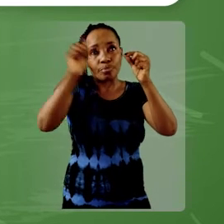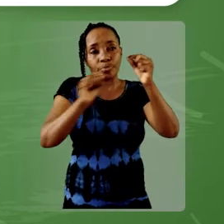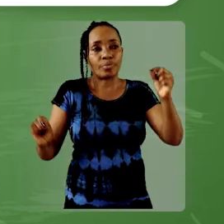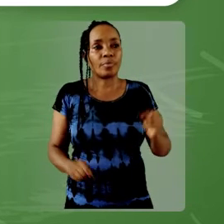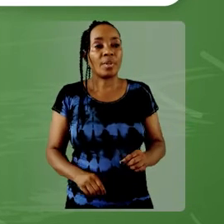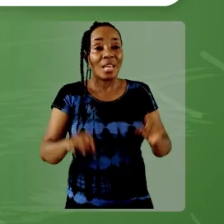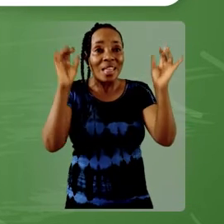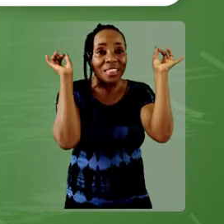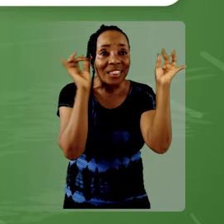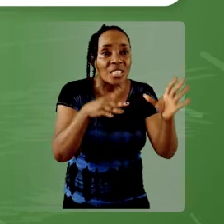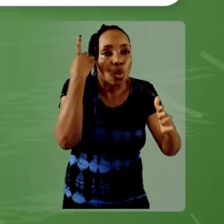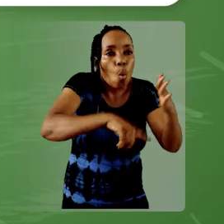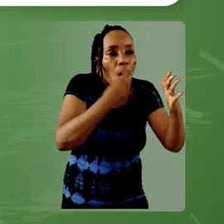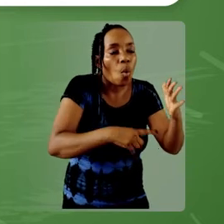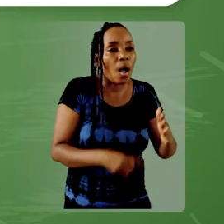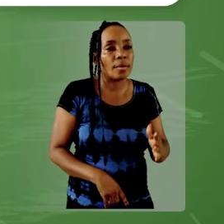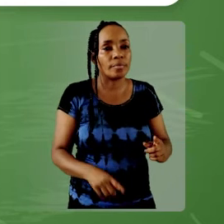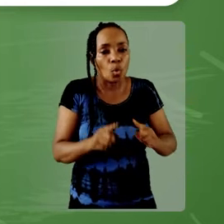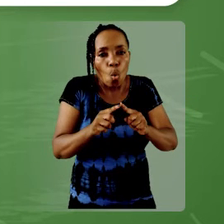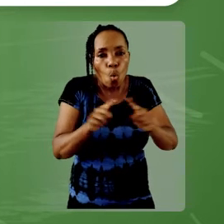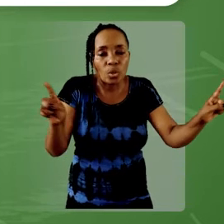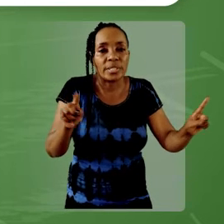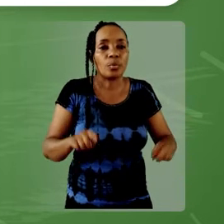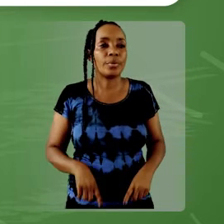Danger, le court-circuit,